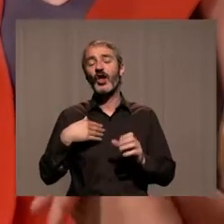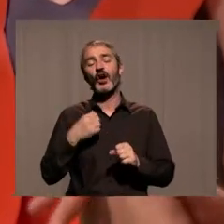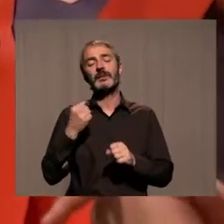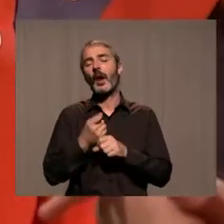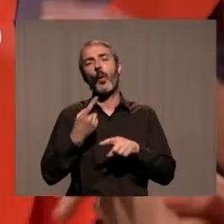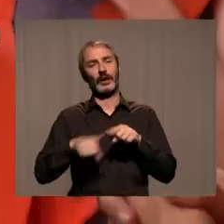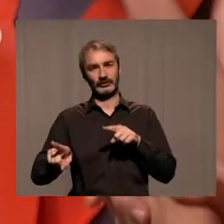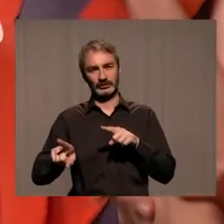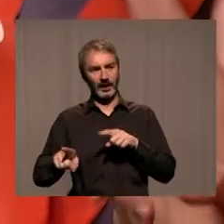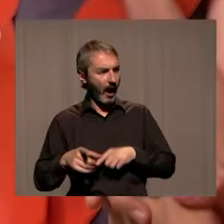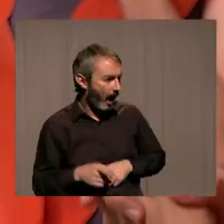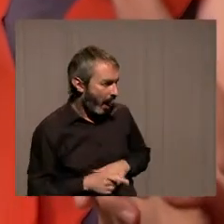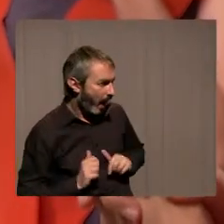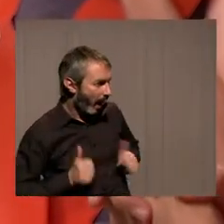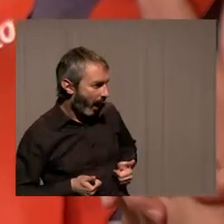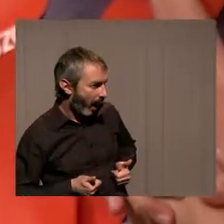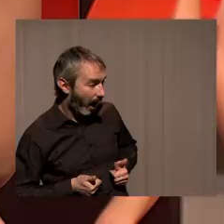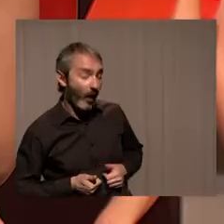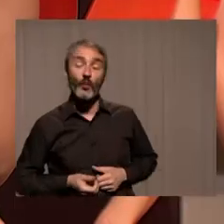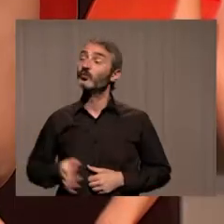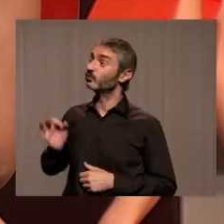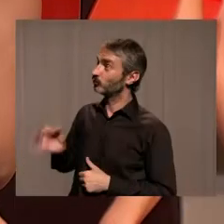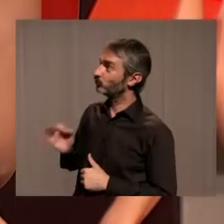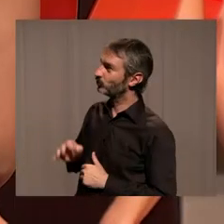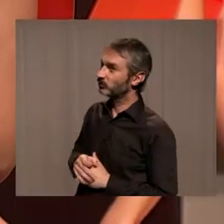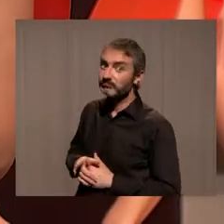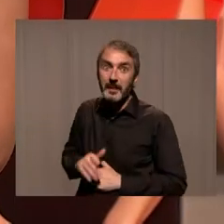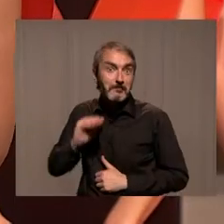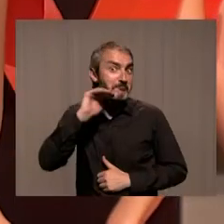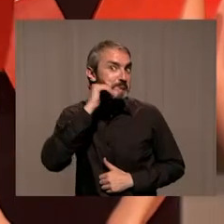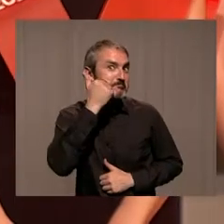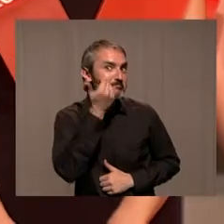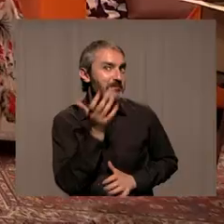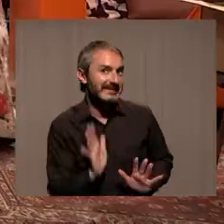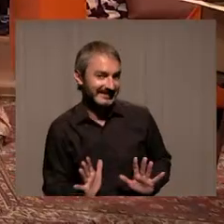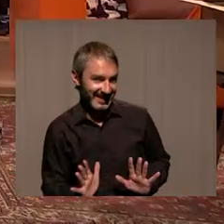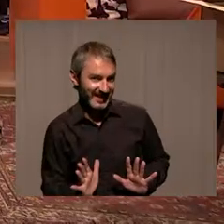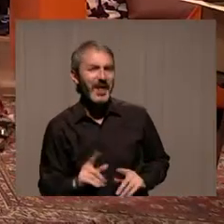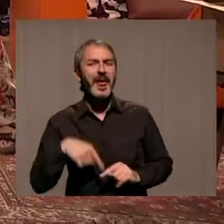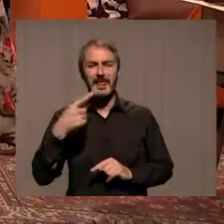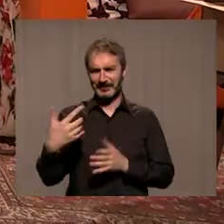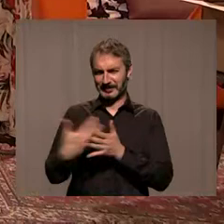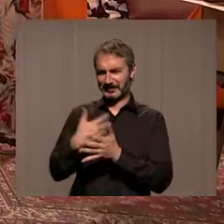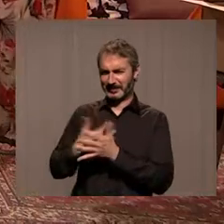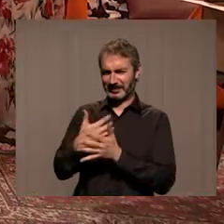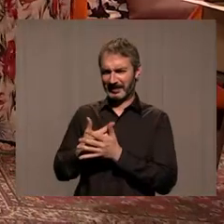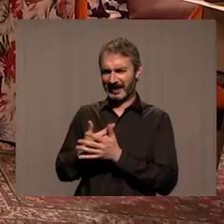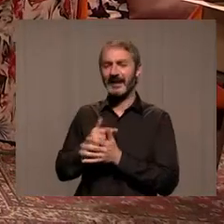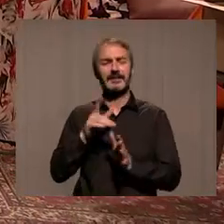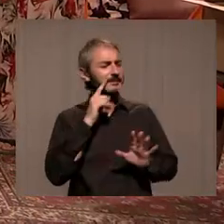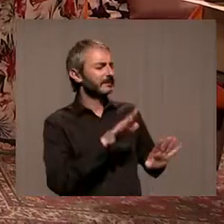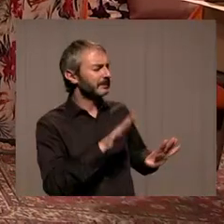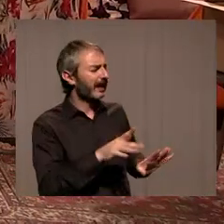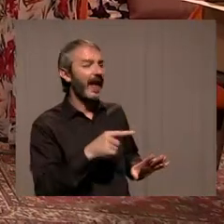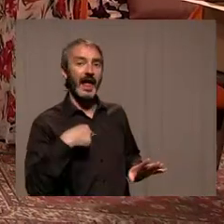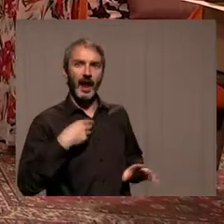Què em dius ara? Em sembla. Sí? Vaja, que misteriós de sobte. No sé, es tiraria d'aquest fil, però... Després ens ho expliques. No tiris d'aquest fil. No, no, no, no, no. Bueno, escolta,